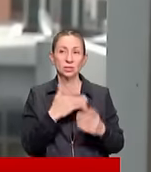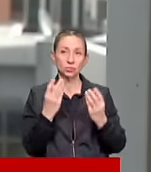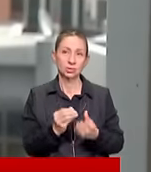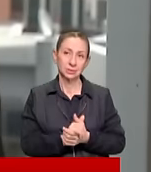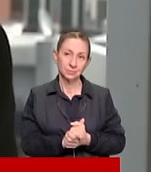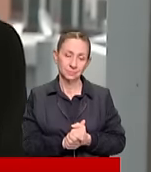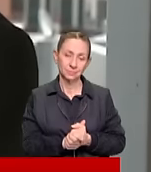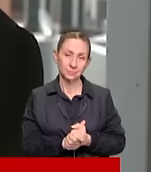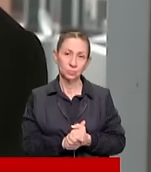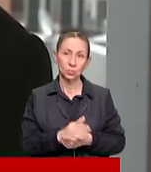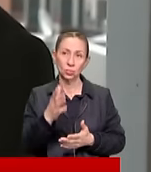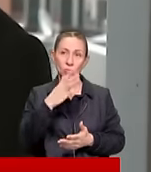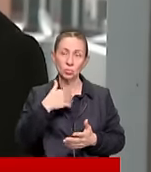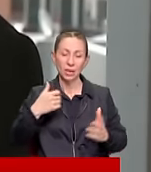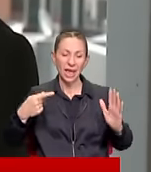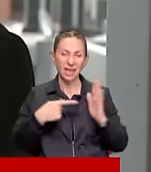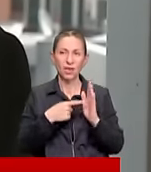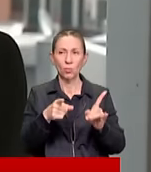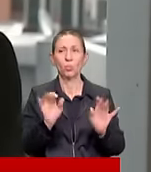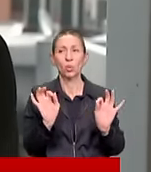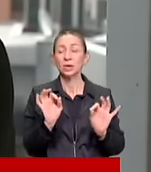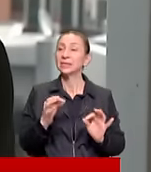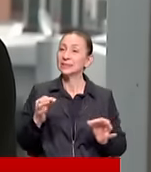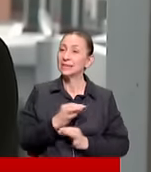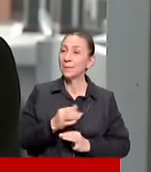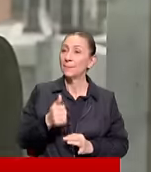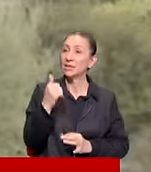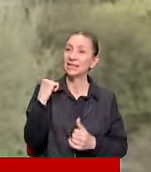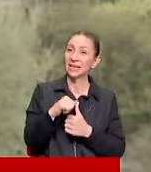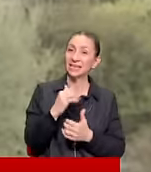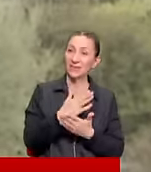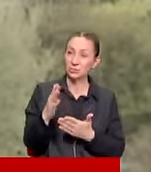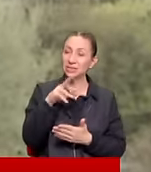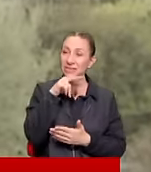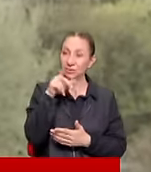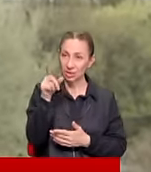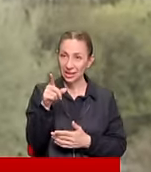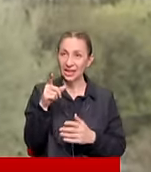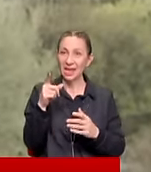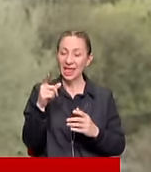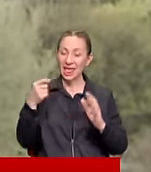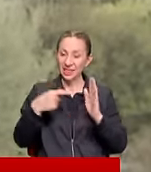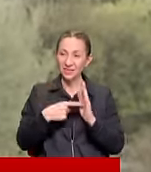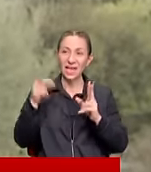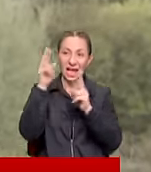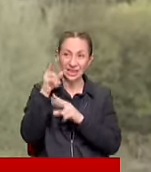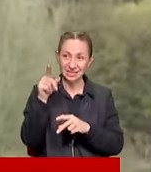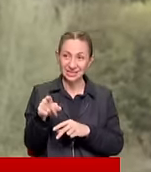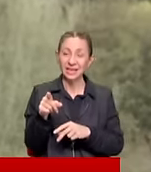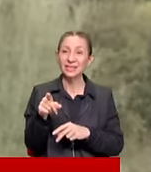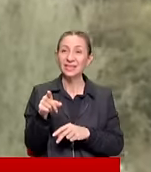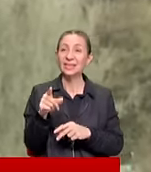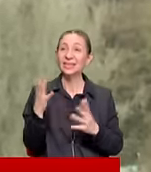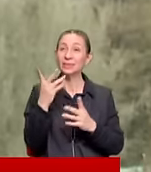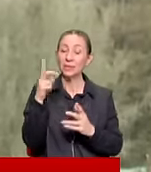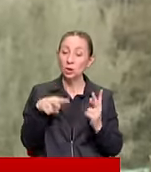olacağız. Bu hedefimiz net budur yani. Sayın Başkan, şimdi yine devam edeceğiz. Keçiören'den, hedeflerinizden, hayallerinizden